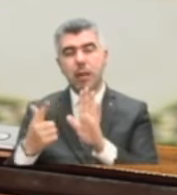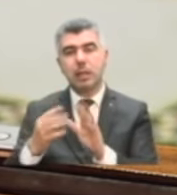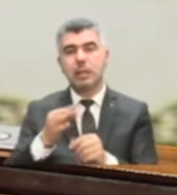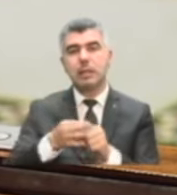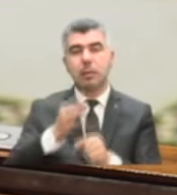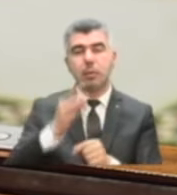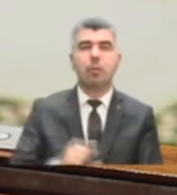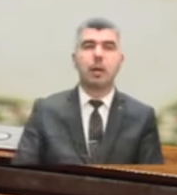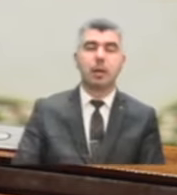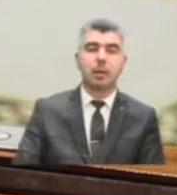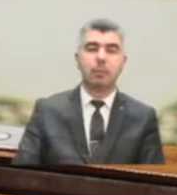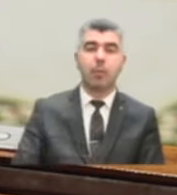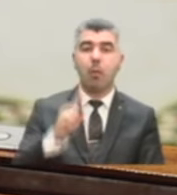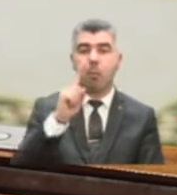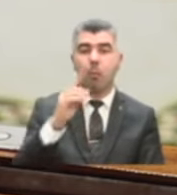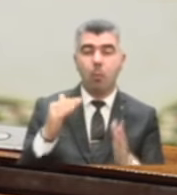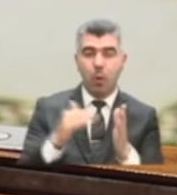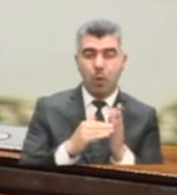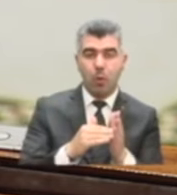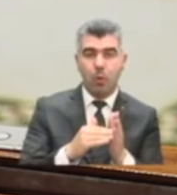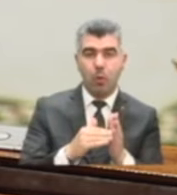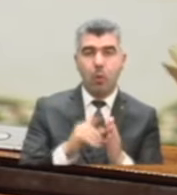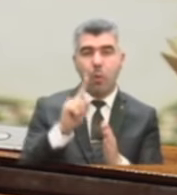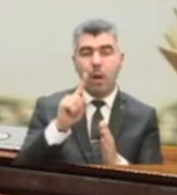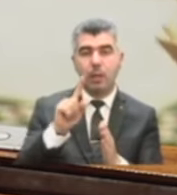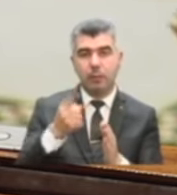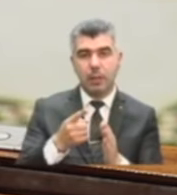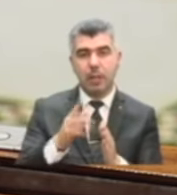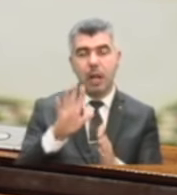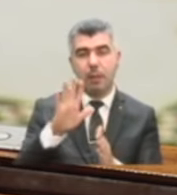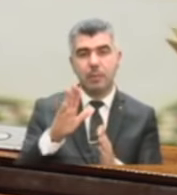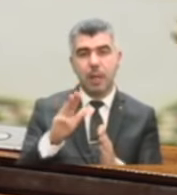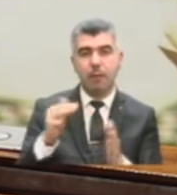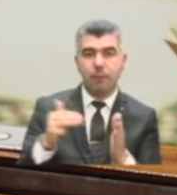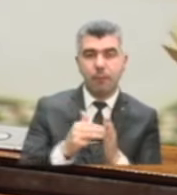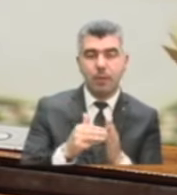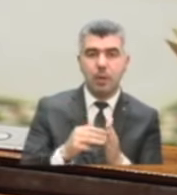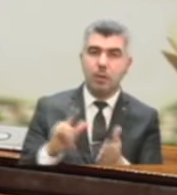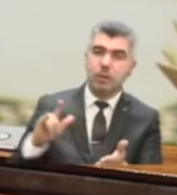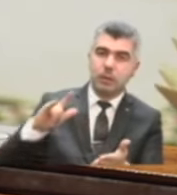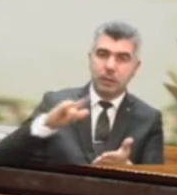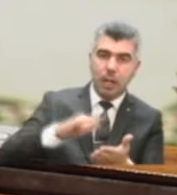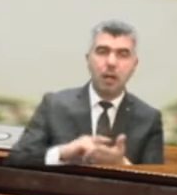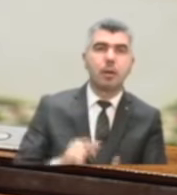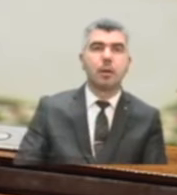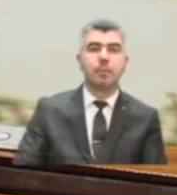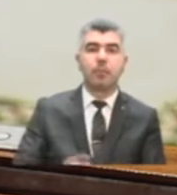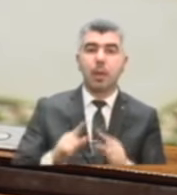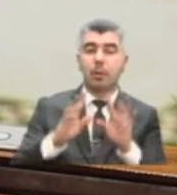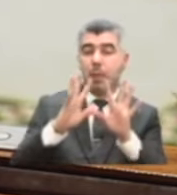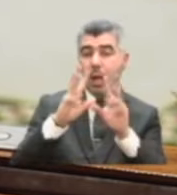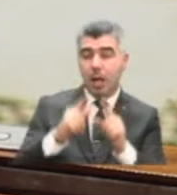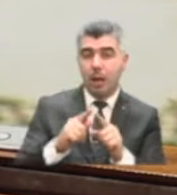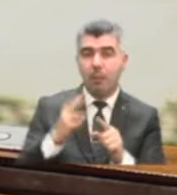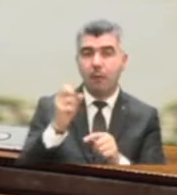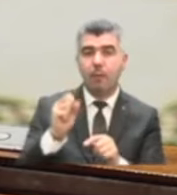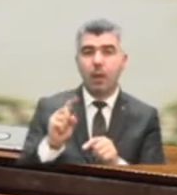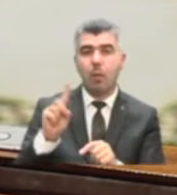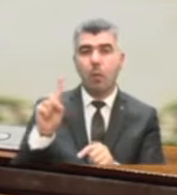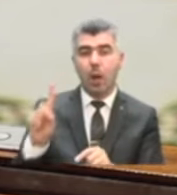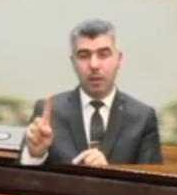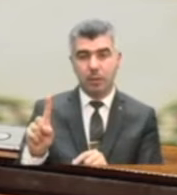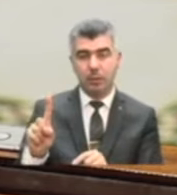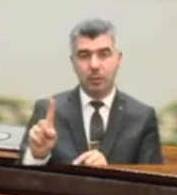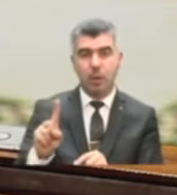1,700,000 بحريا و 1.5 يعني 1.5 مليون جويا. واذا ما قارنا هذه الارقام بسنه 2001 كانت